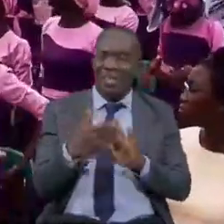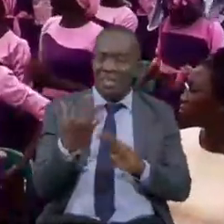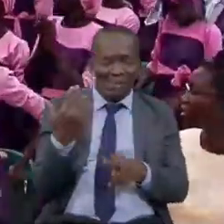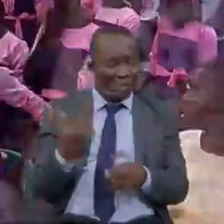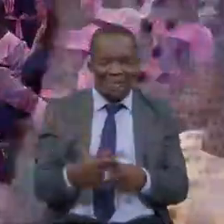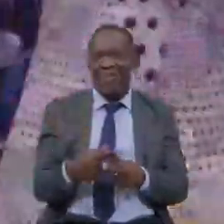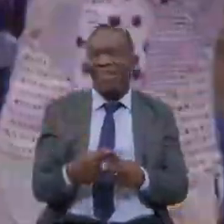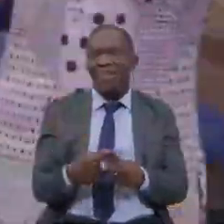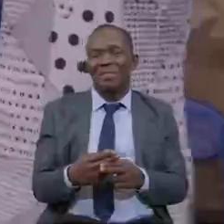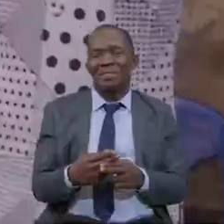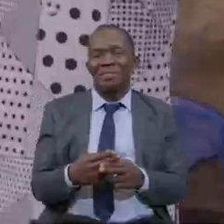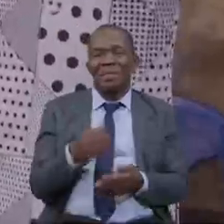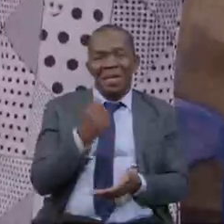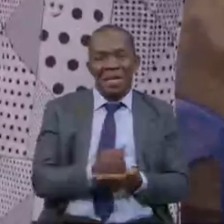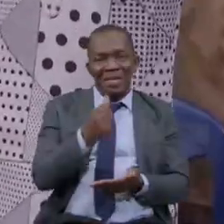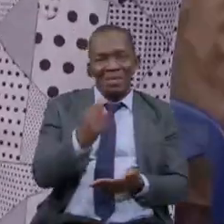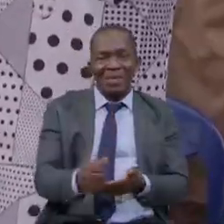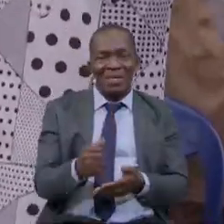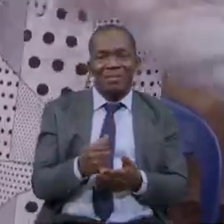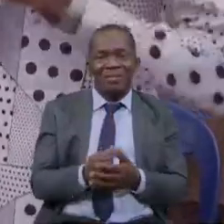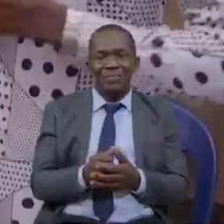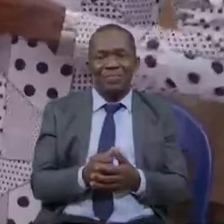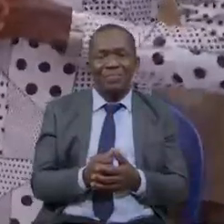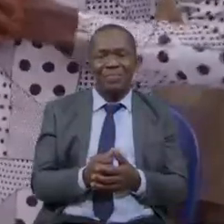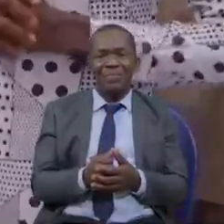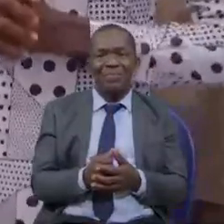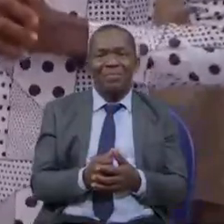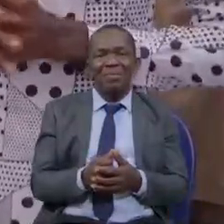nom de Jésus. Merci et que Dieu vous bénisse.